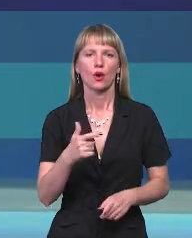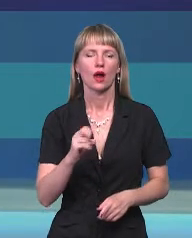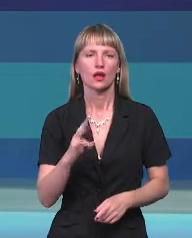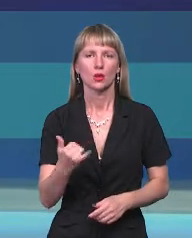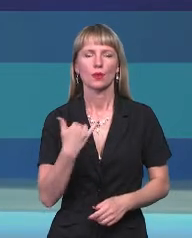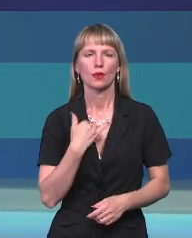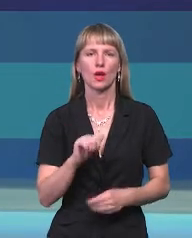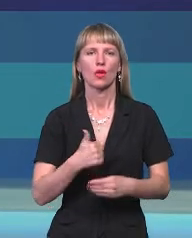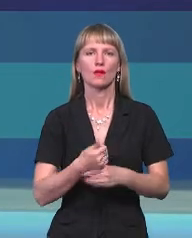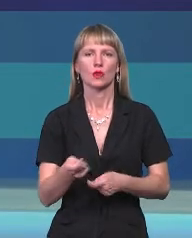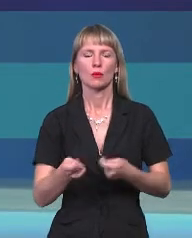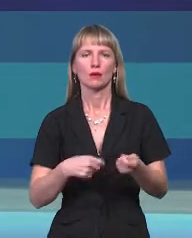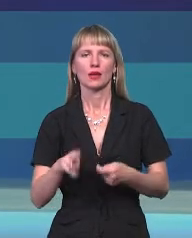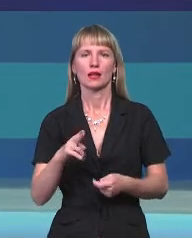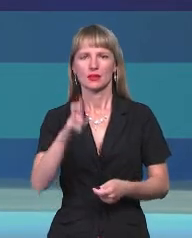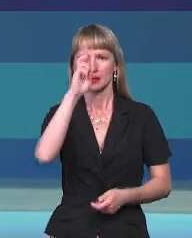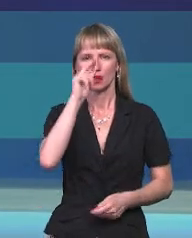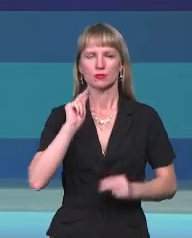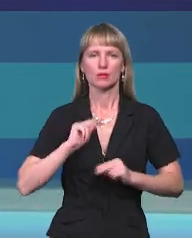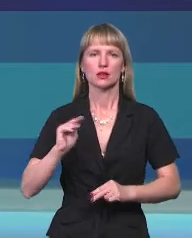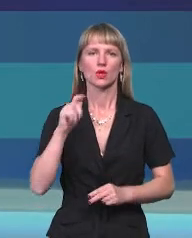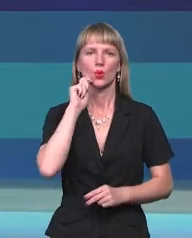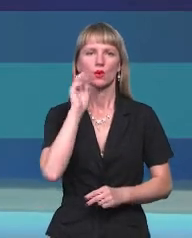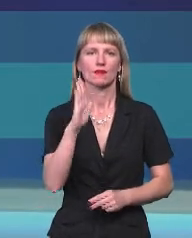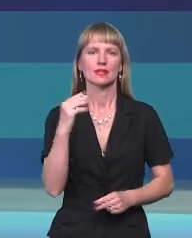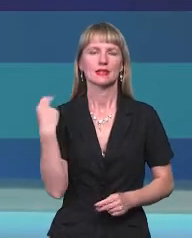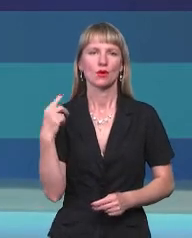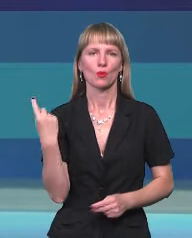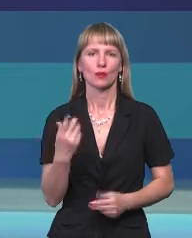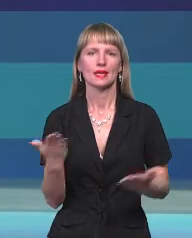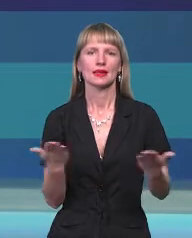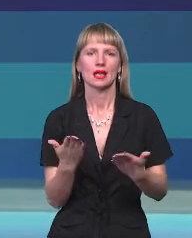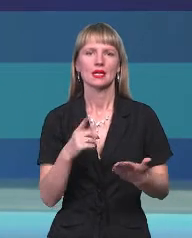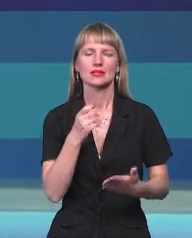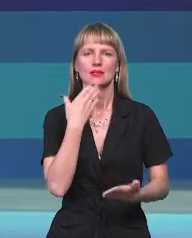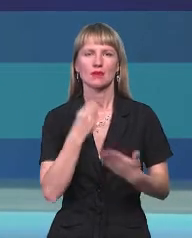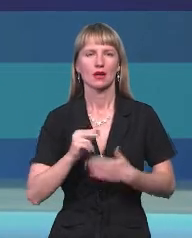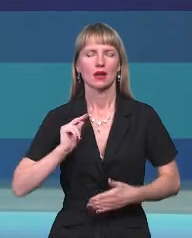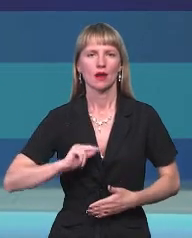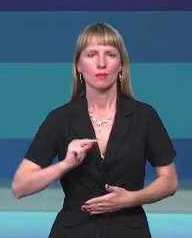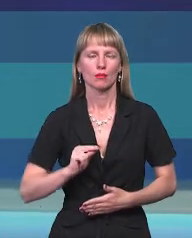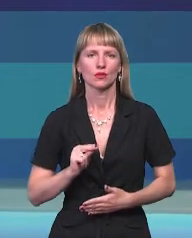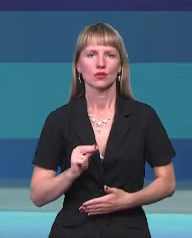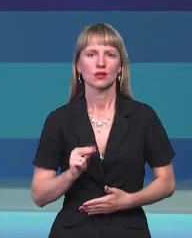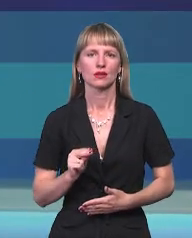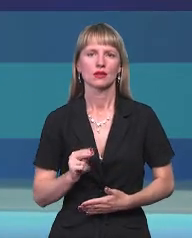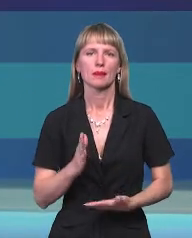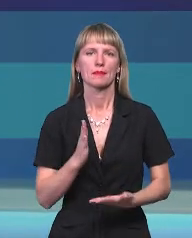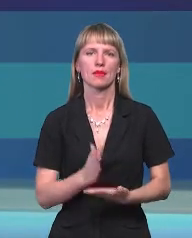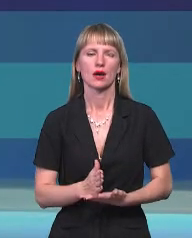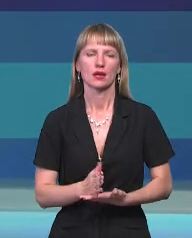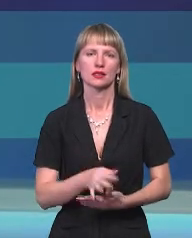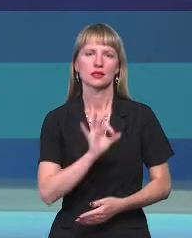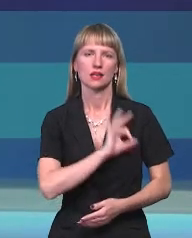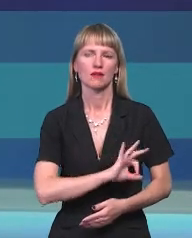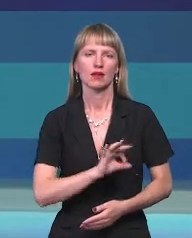у нас, Головне управління Держпраці України в Запорізькій області, яке за своїм функціональним призначенням має